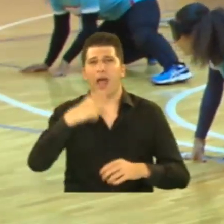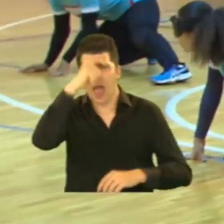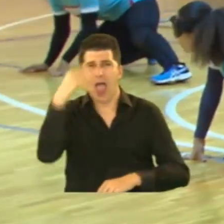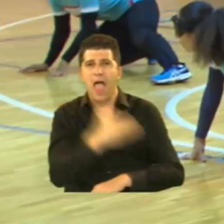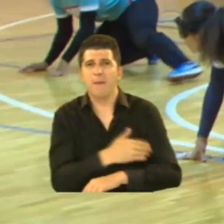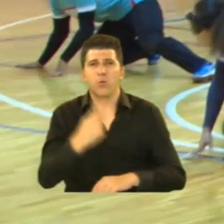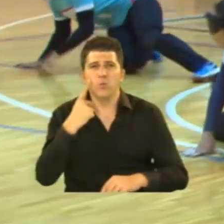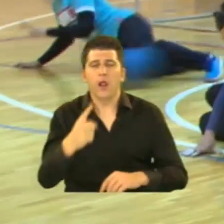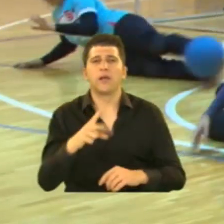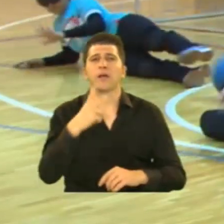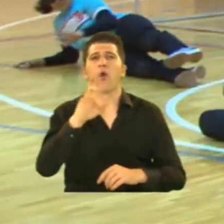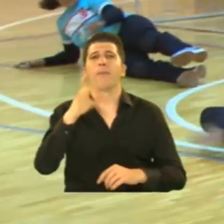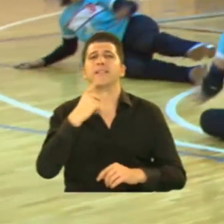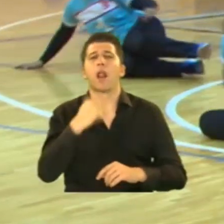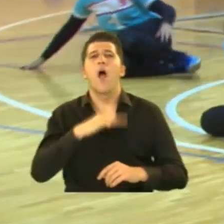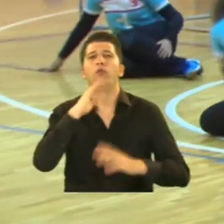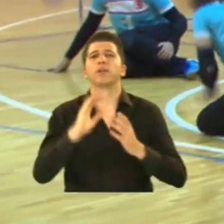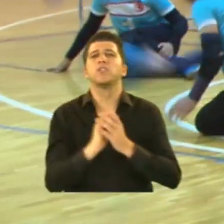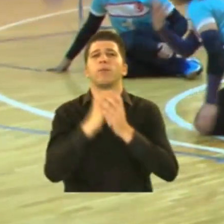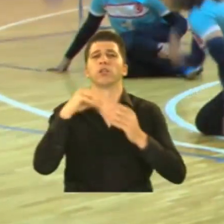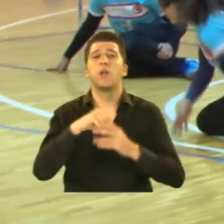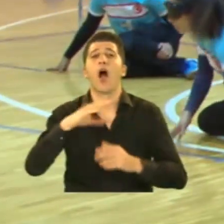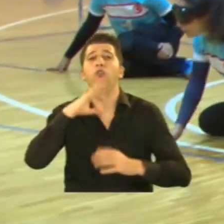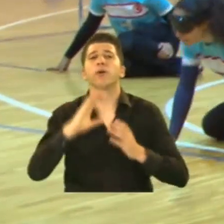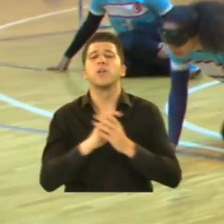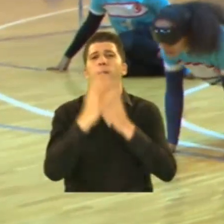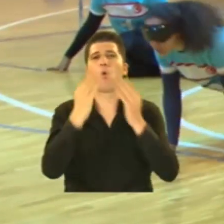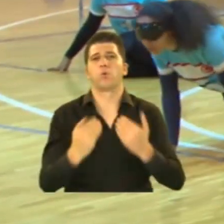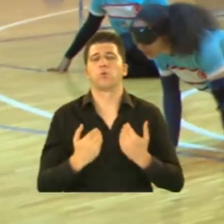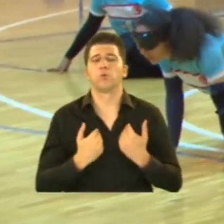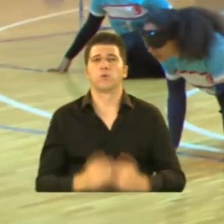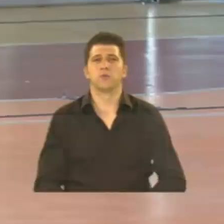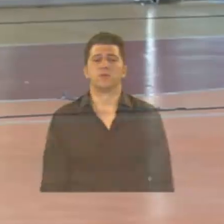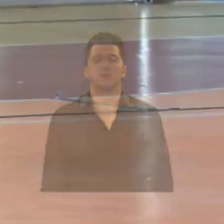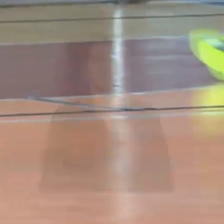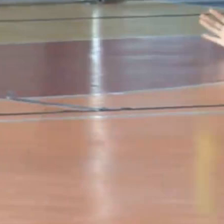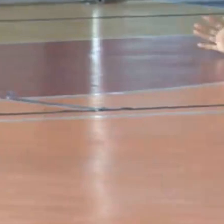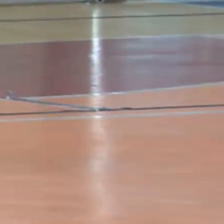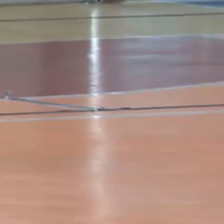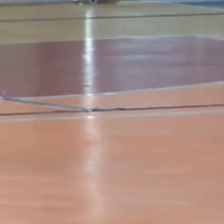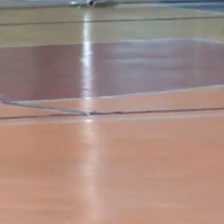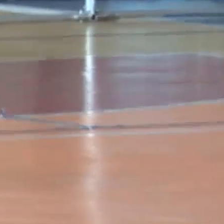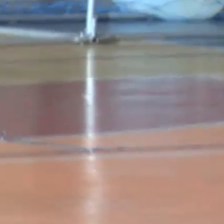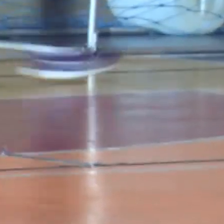çalışmalarımızın sonucunda da 2015 yılında Avrupa Şampiyonası'nda Avrupa şampiyonu olduk.